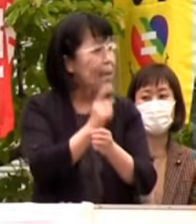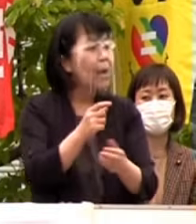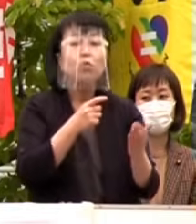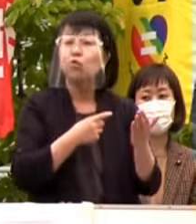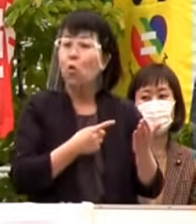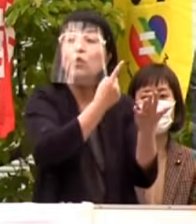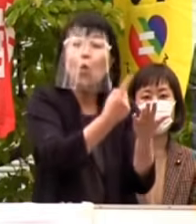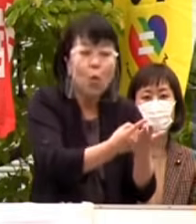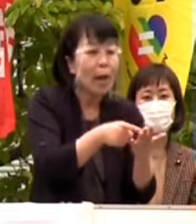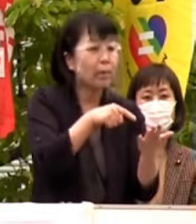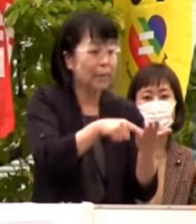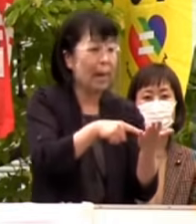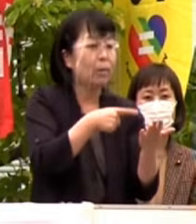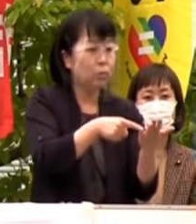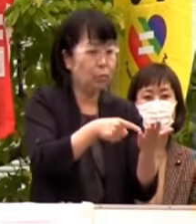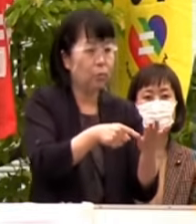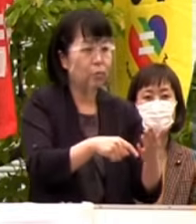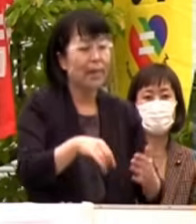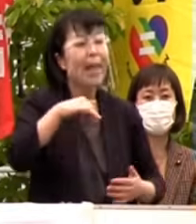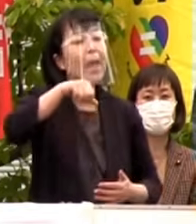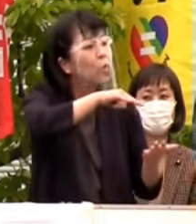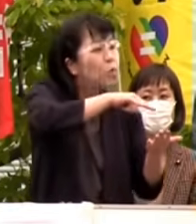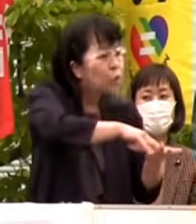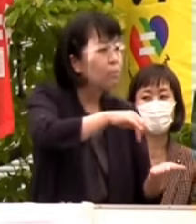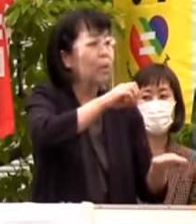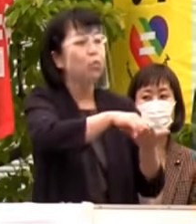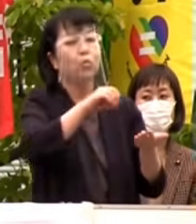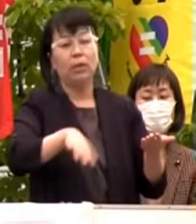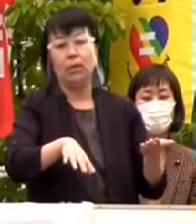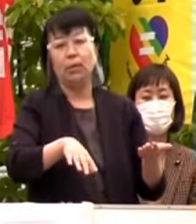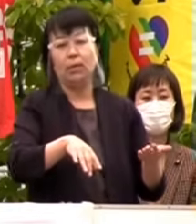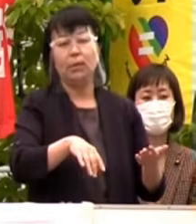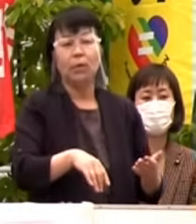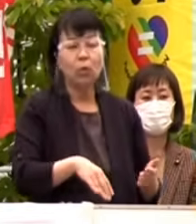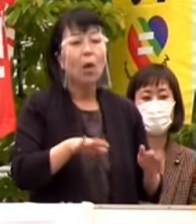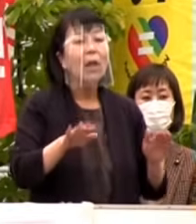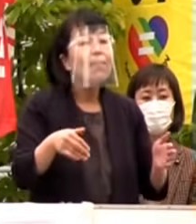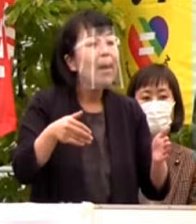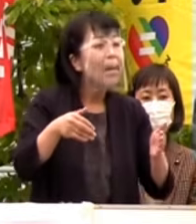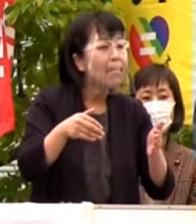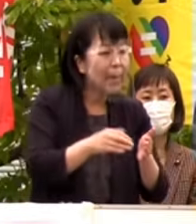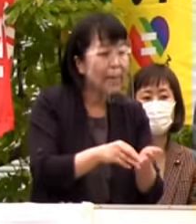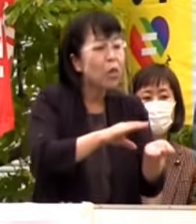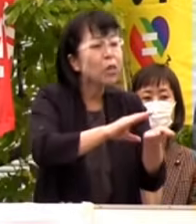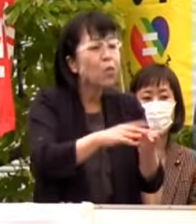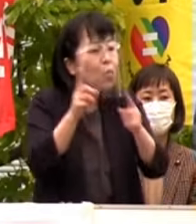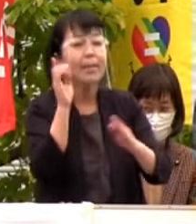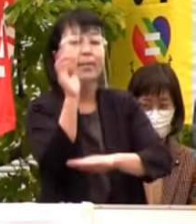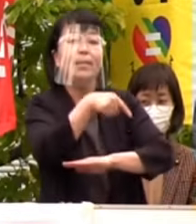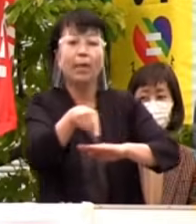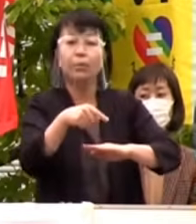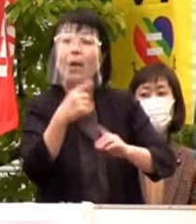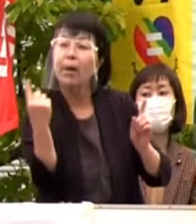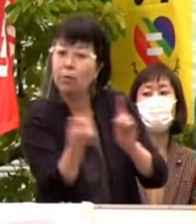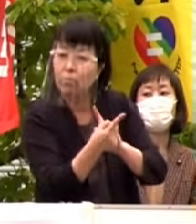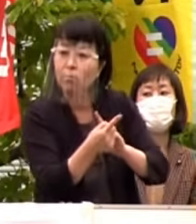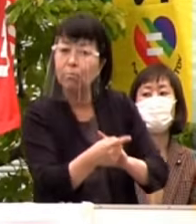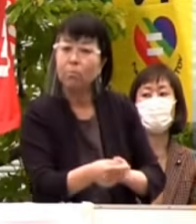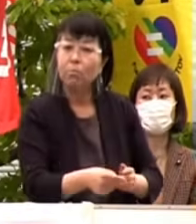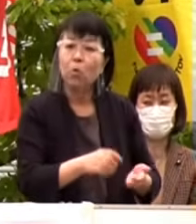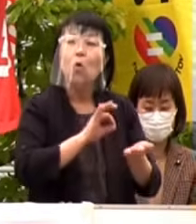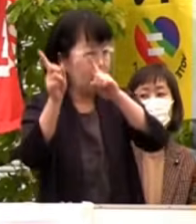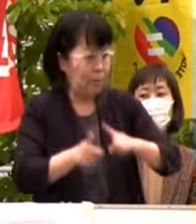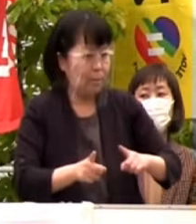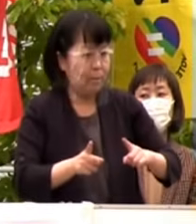准を目指す、辺野古の新基地は中止する、従来の医療費削減政策は切り替える、消費税の減